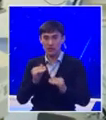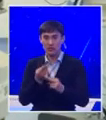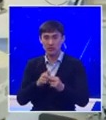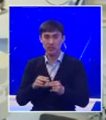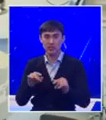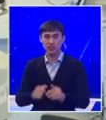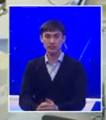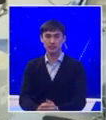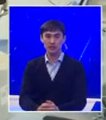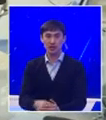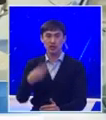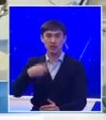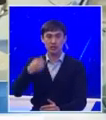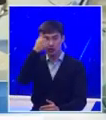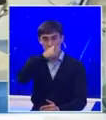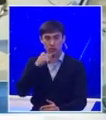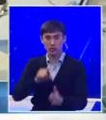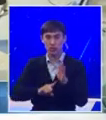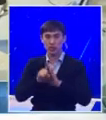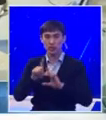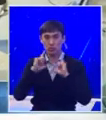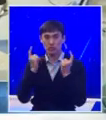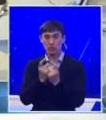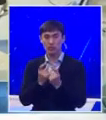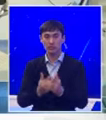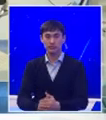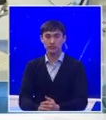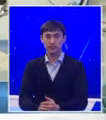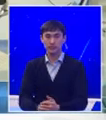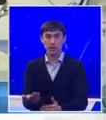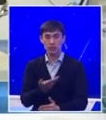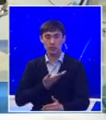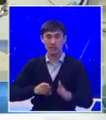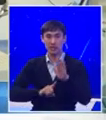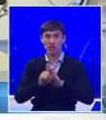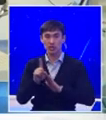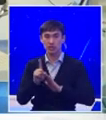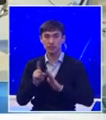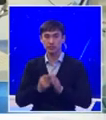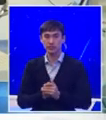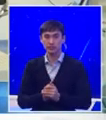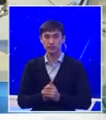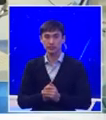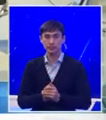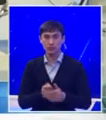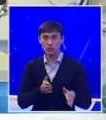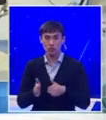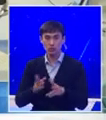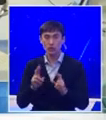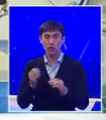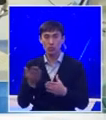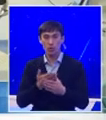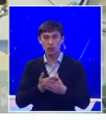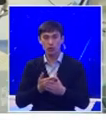раз. В 2020 году началась пандемия, и мы начали искать пути, как помочь